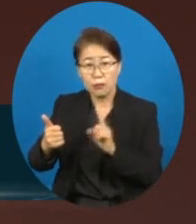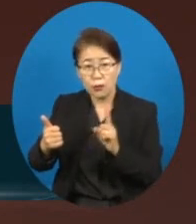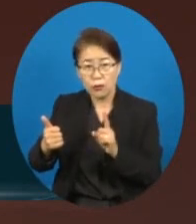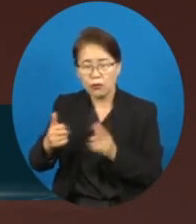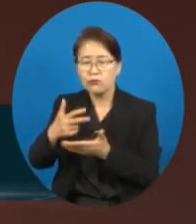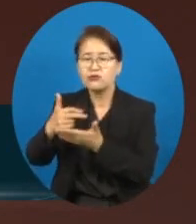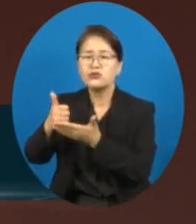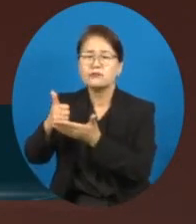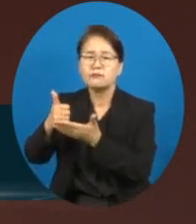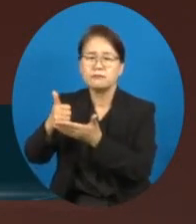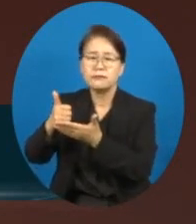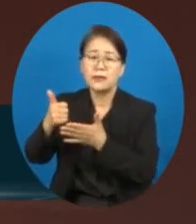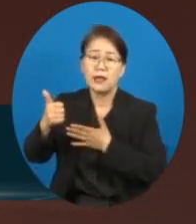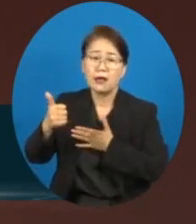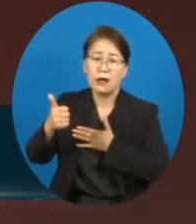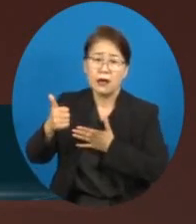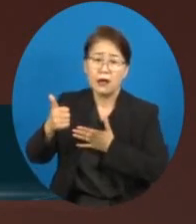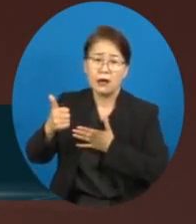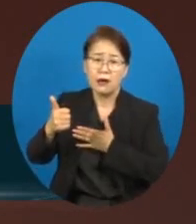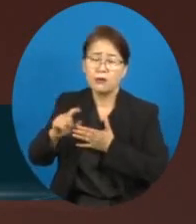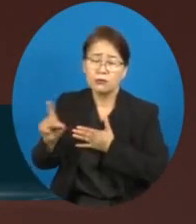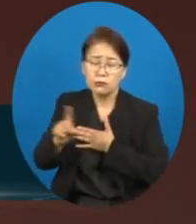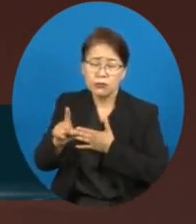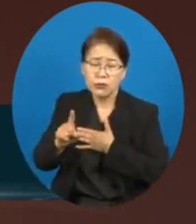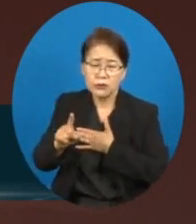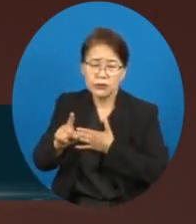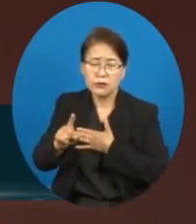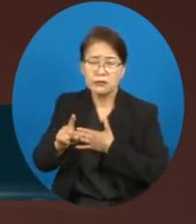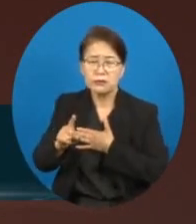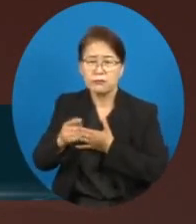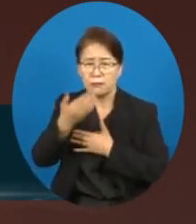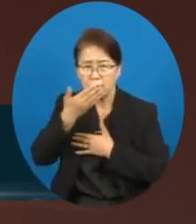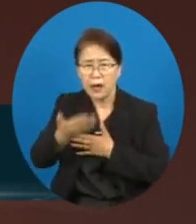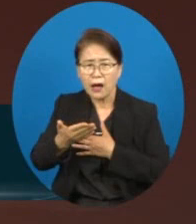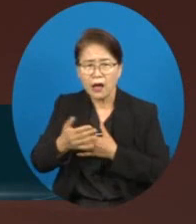주님, 내가 무엇을 하리까?